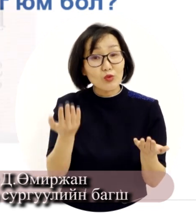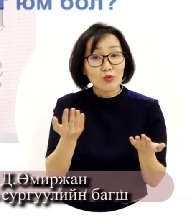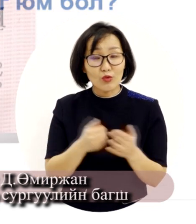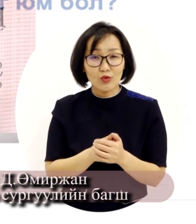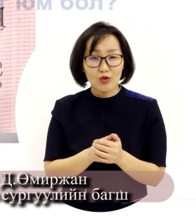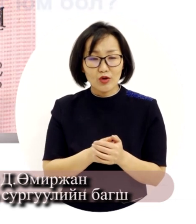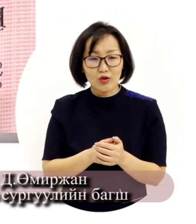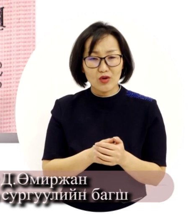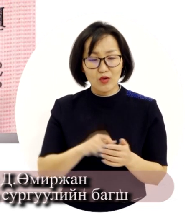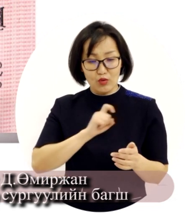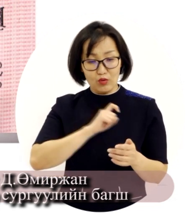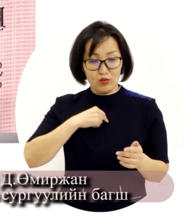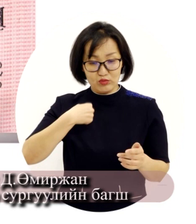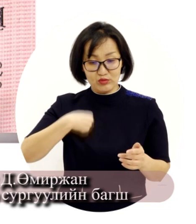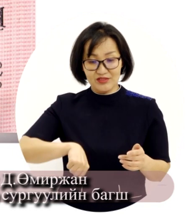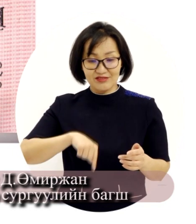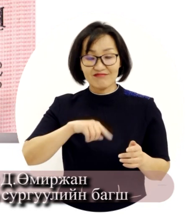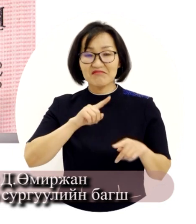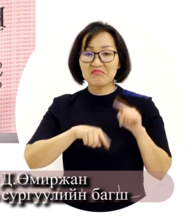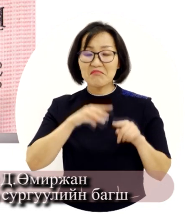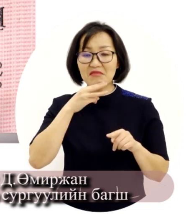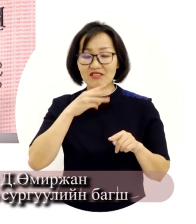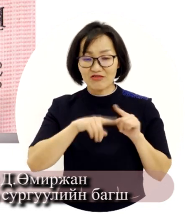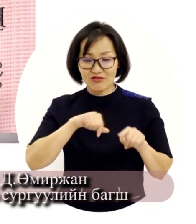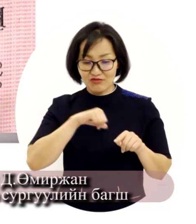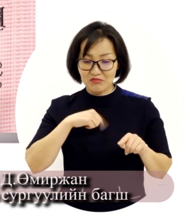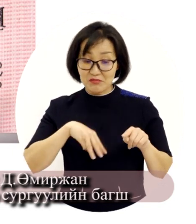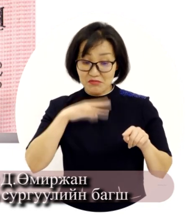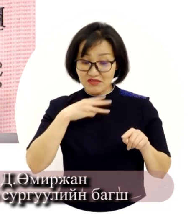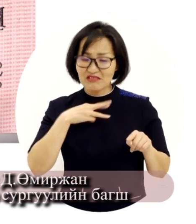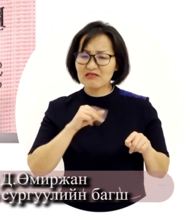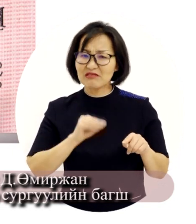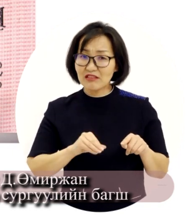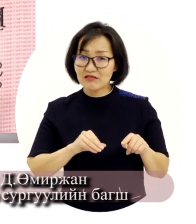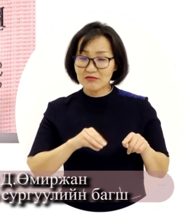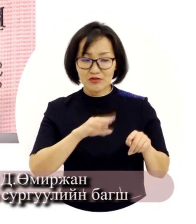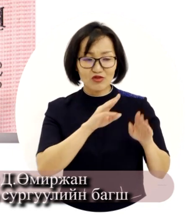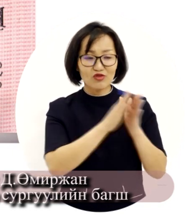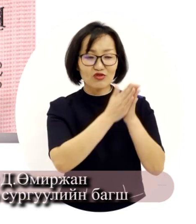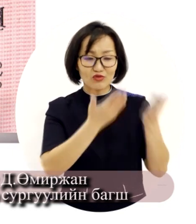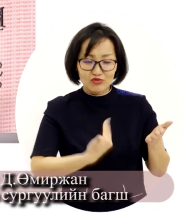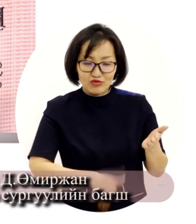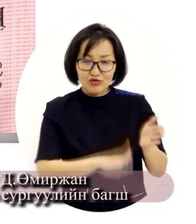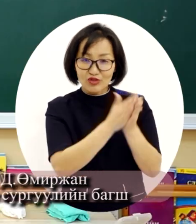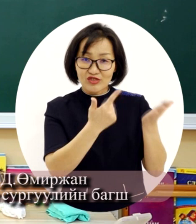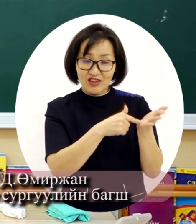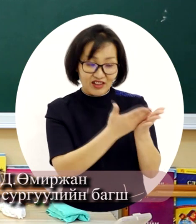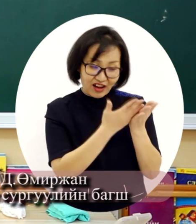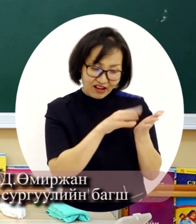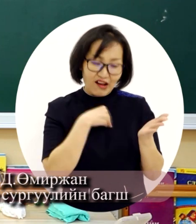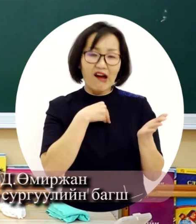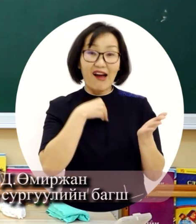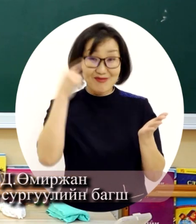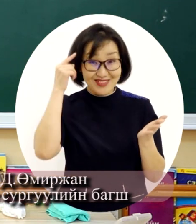Біз жеке адамның туу туралы куәлік арқылы сол адам жайлы ақпарат беруге болады. Олай болса, отанымыздың тарихын білместен